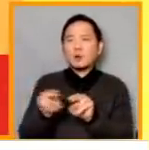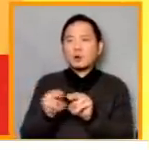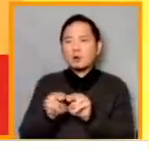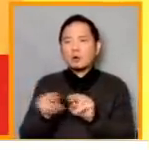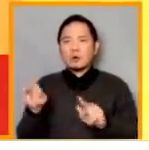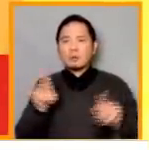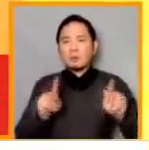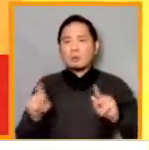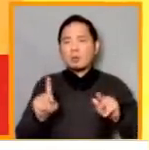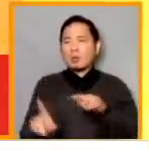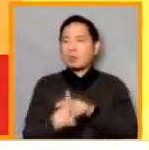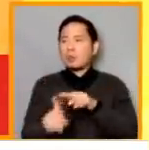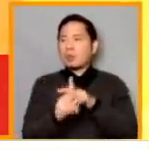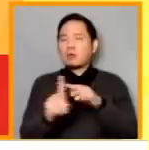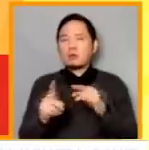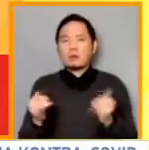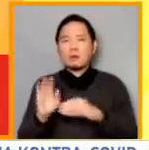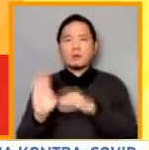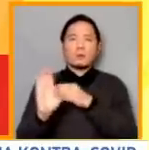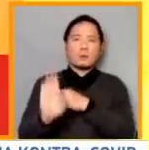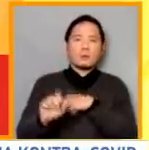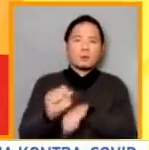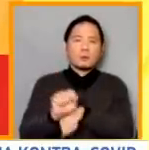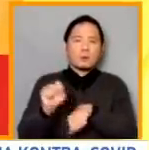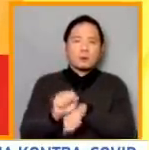balik ng trabaho ng ating mga